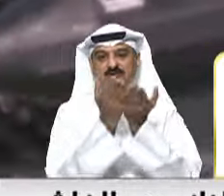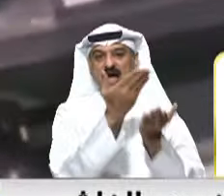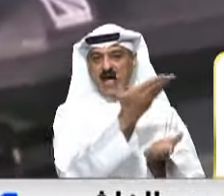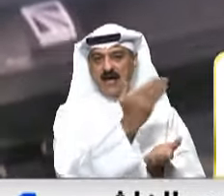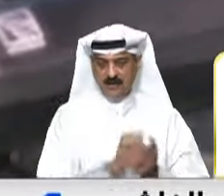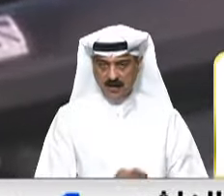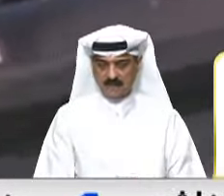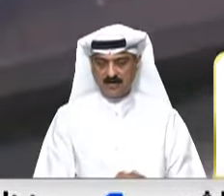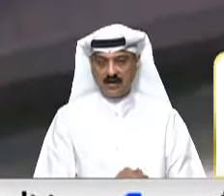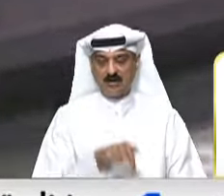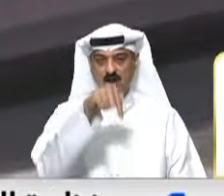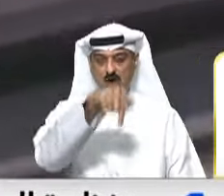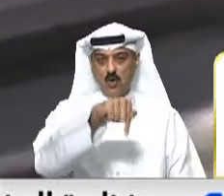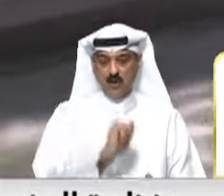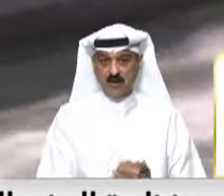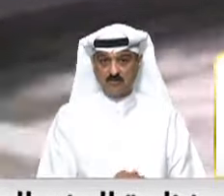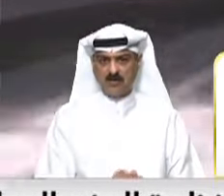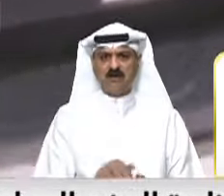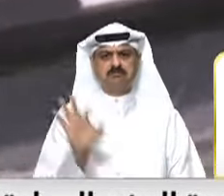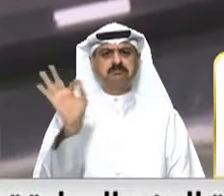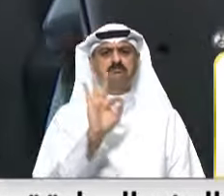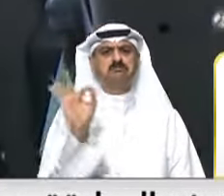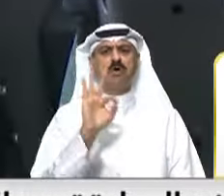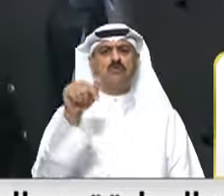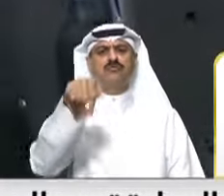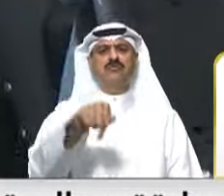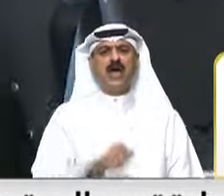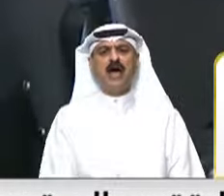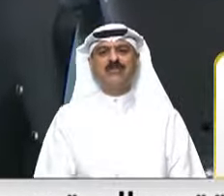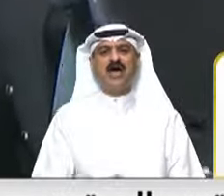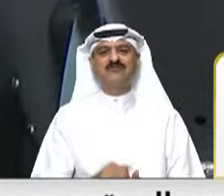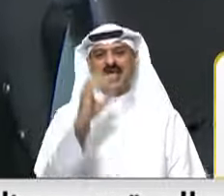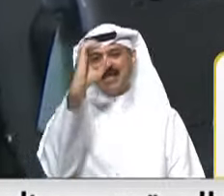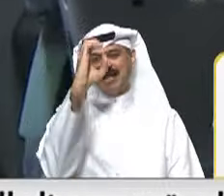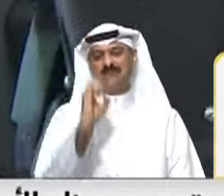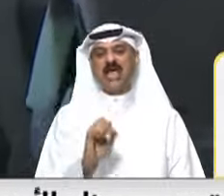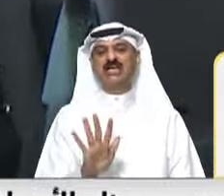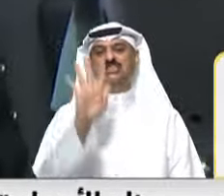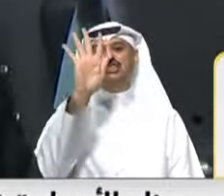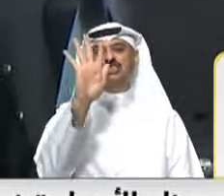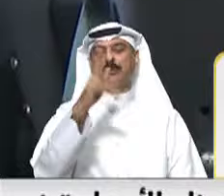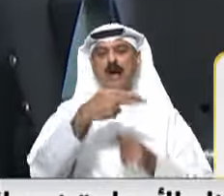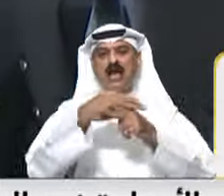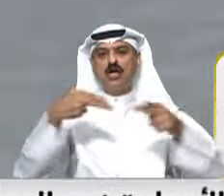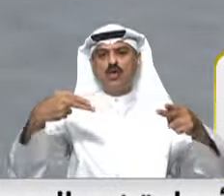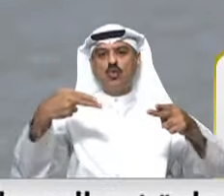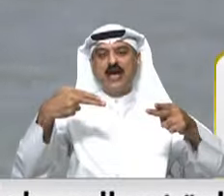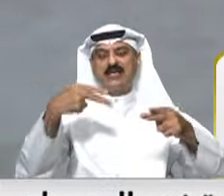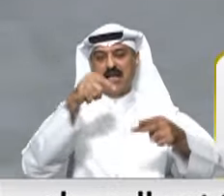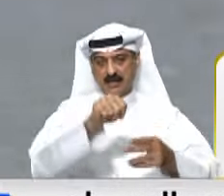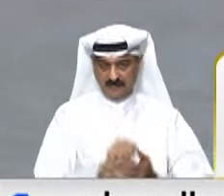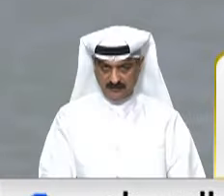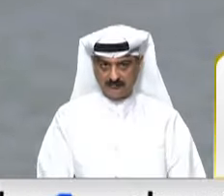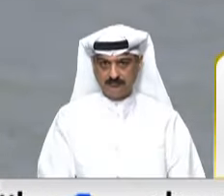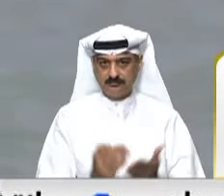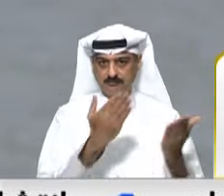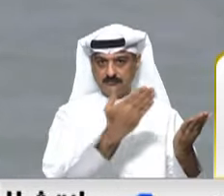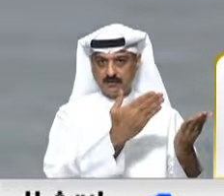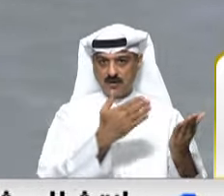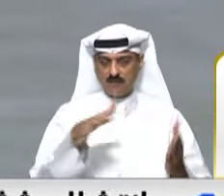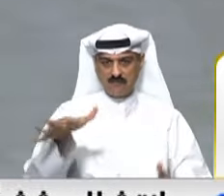في جون الكويت وصولا لمنطقة الحيشان، والتي تعد منطقة ذات طبيعة خاصة، فهي